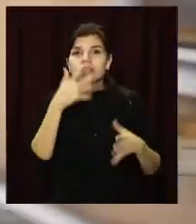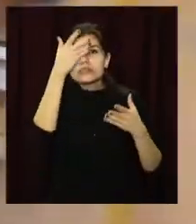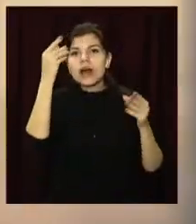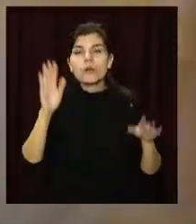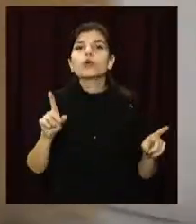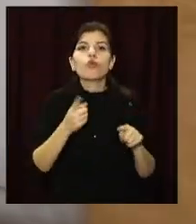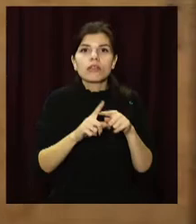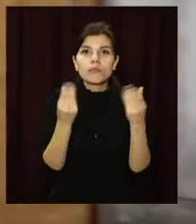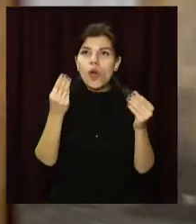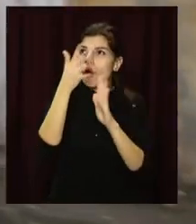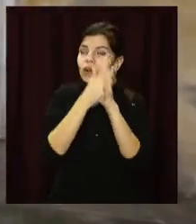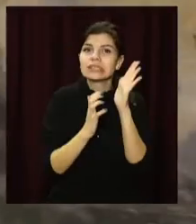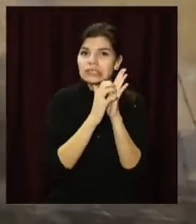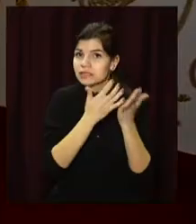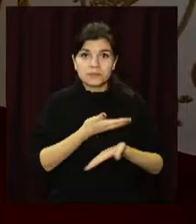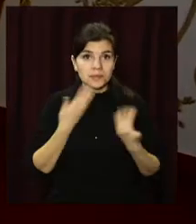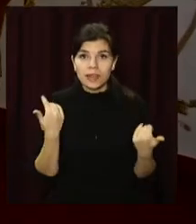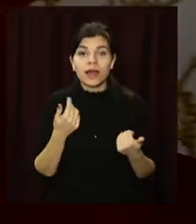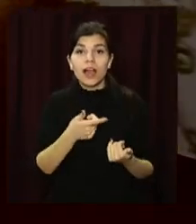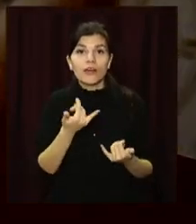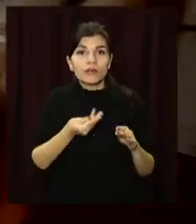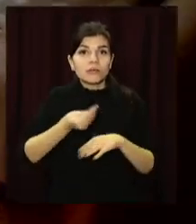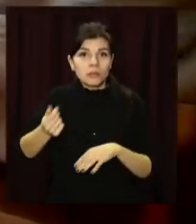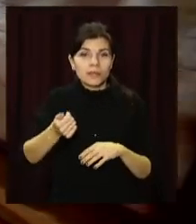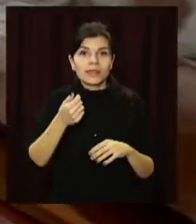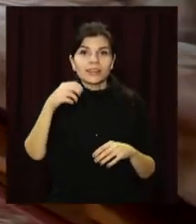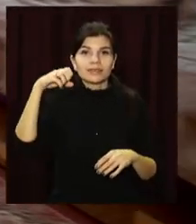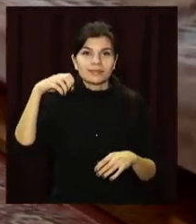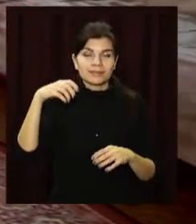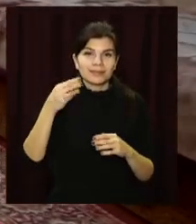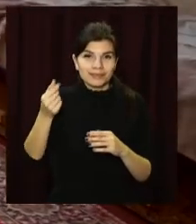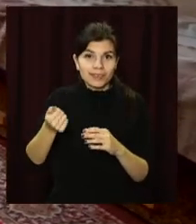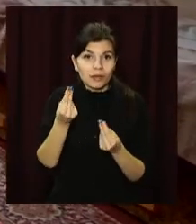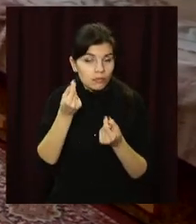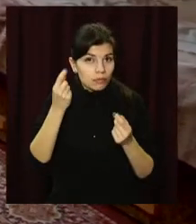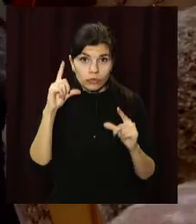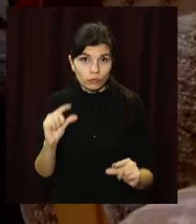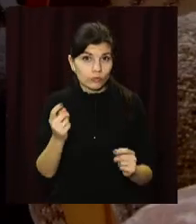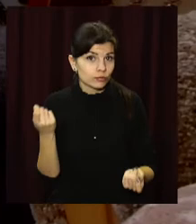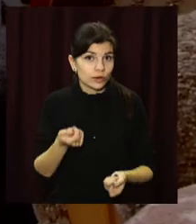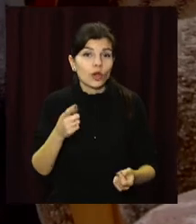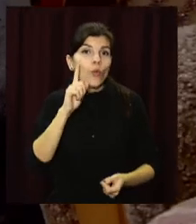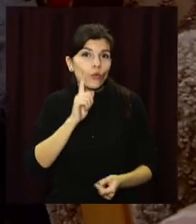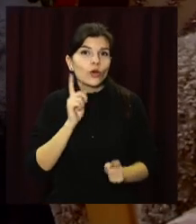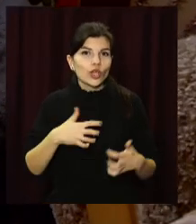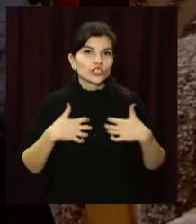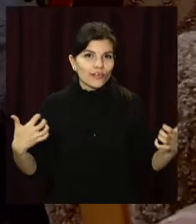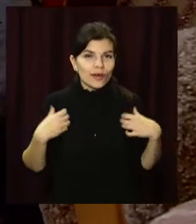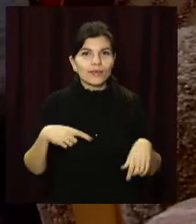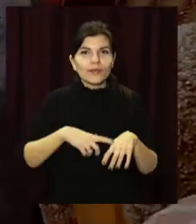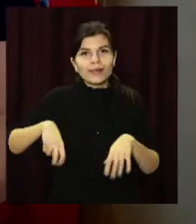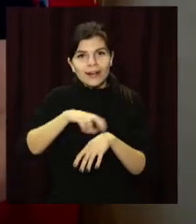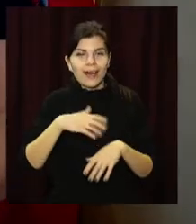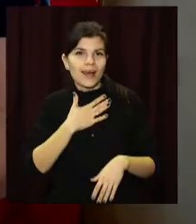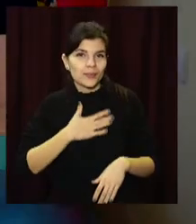таке вологість, та почали заощаджувати. Суми у платіжках подекуди зменшилися в кілька разів. Насолоджуються комфортом і домашні улюбленці